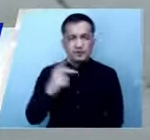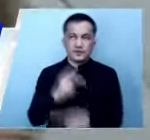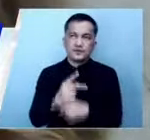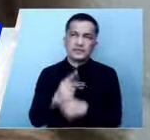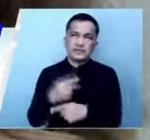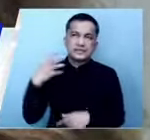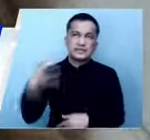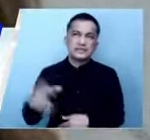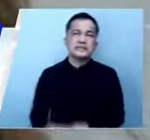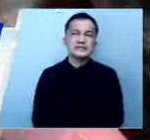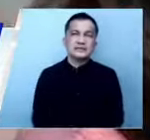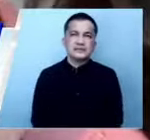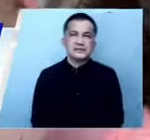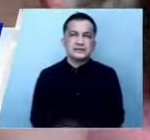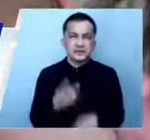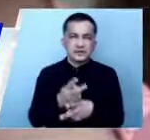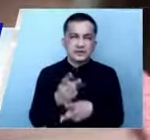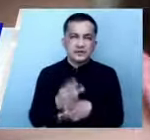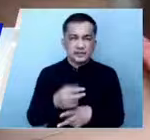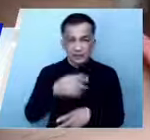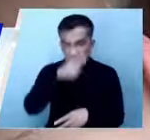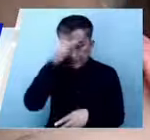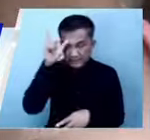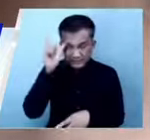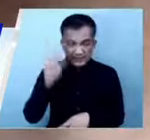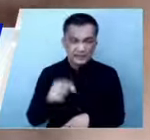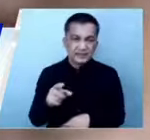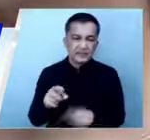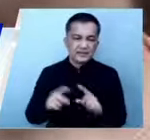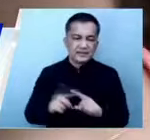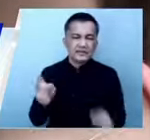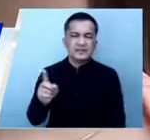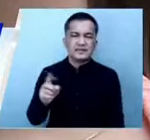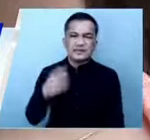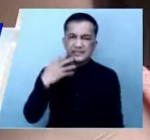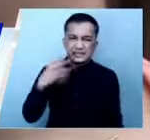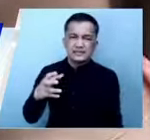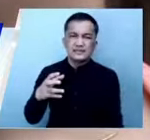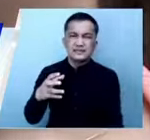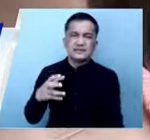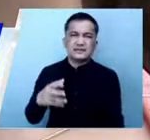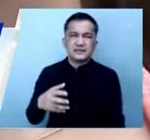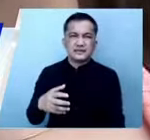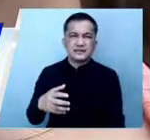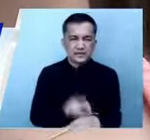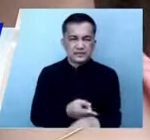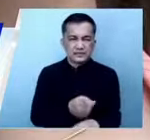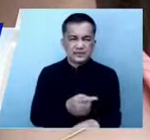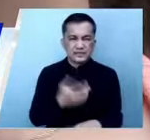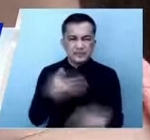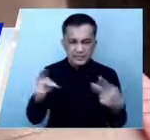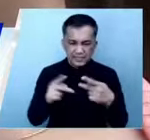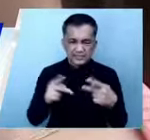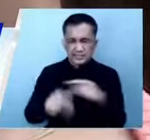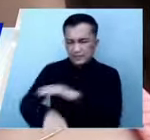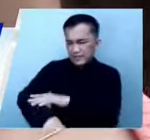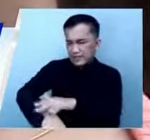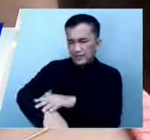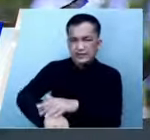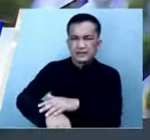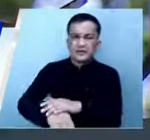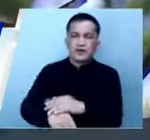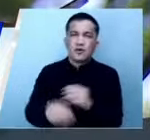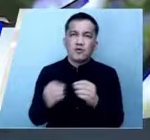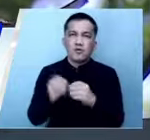ganun. Mahirap na po kasi umitim. Iba din po kasi yung ano ng init, maano siya sa balat eh, masakit. Kaya mas comfy po pag